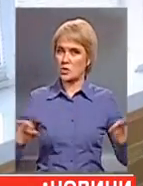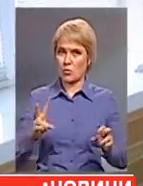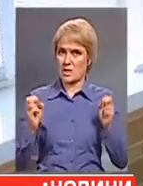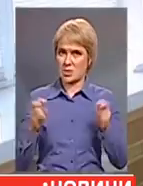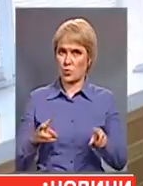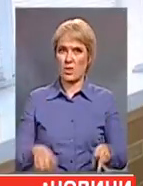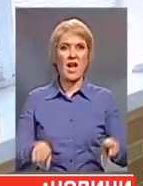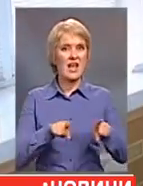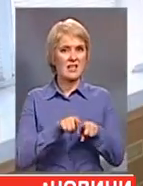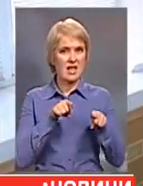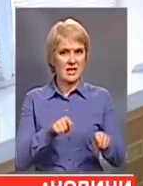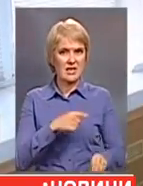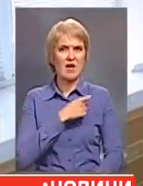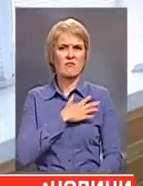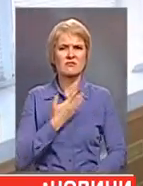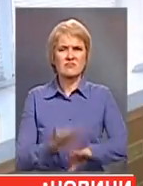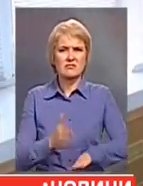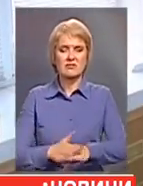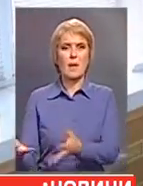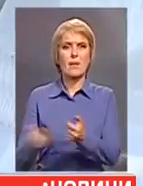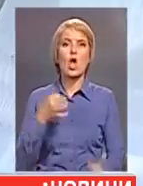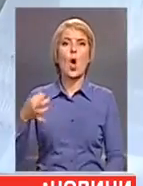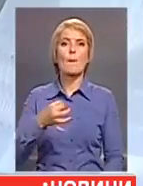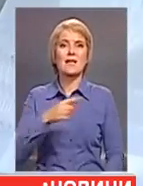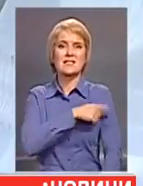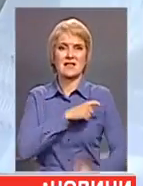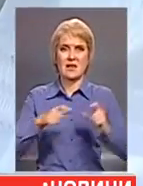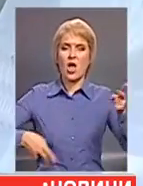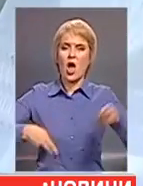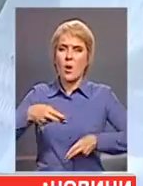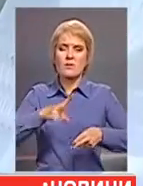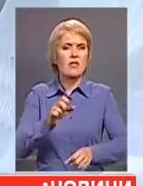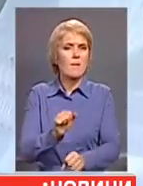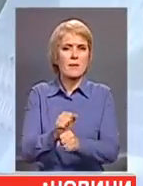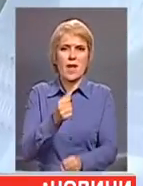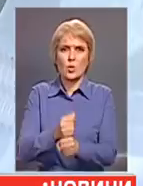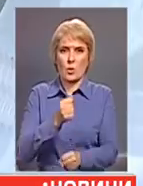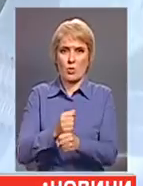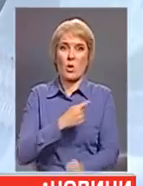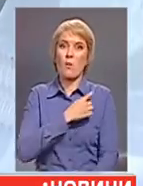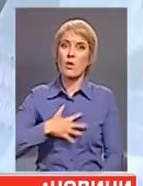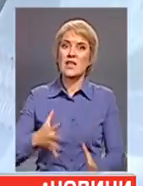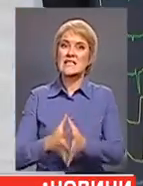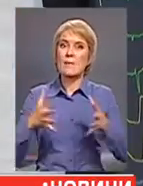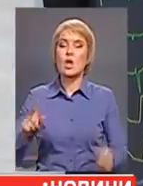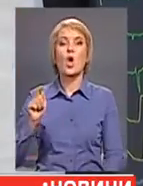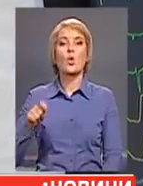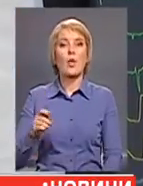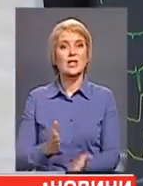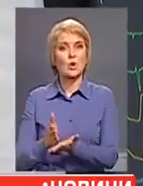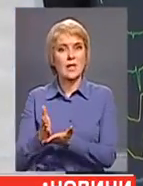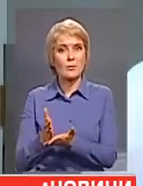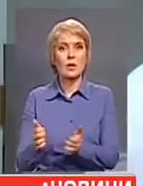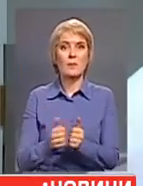поранених найтяжче приймають саме в обласній лікарні. Операційні не припиняють роботи, кажуть медики. Поранені здебільшого з Луганського напрямку та